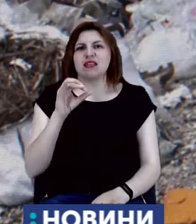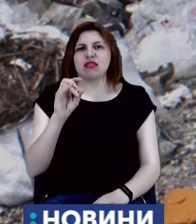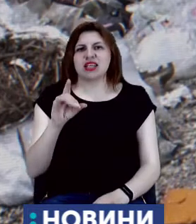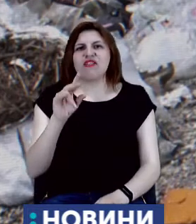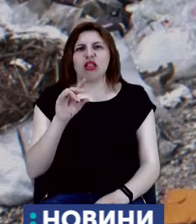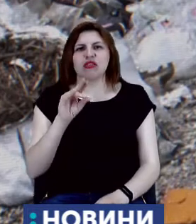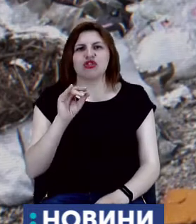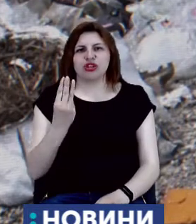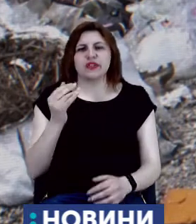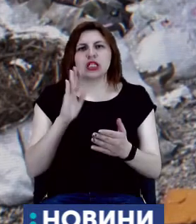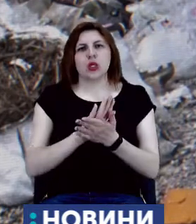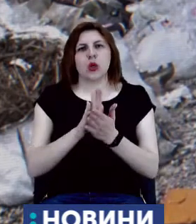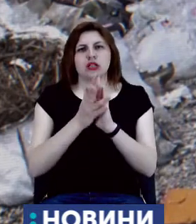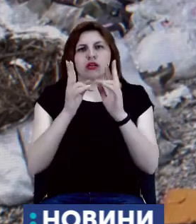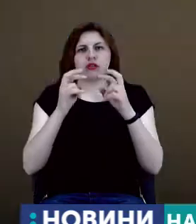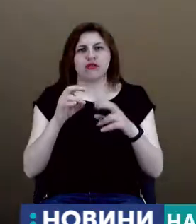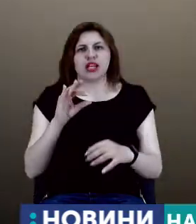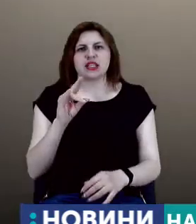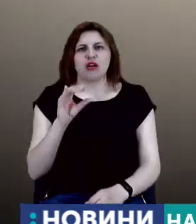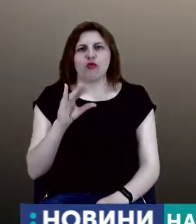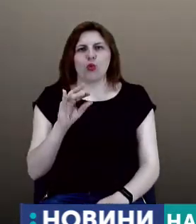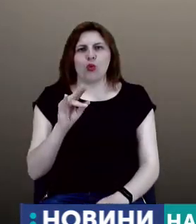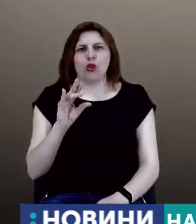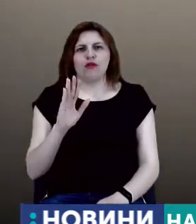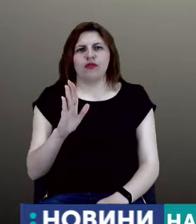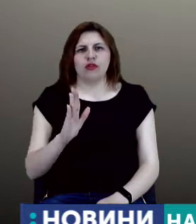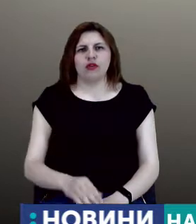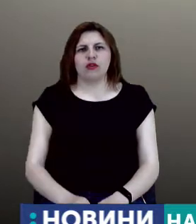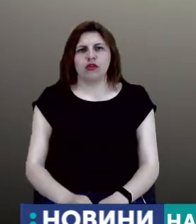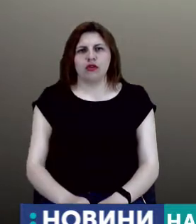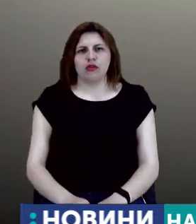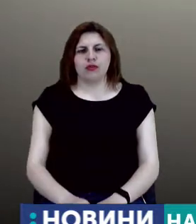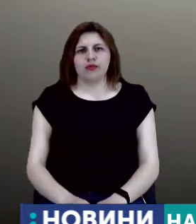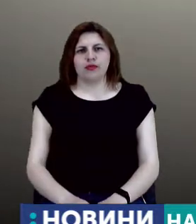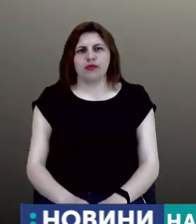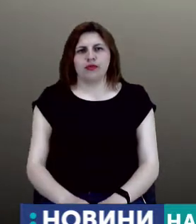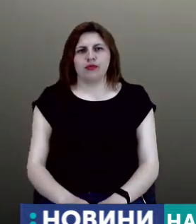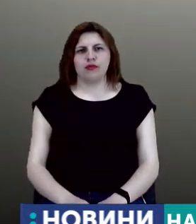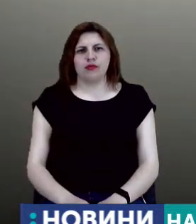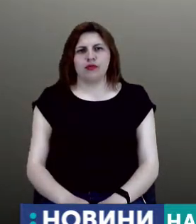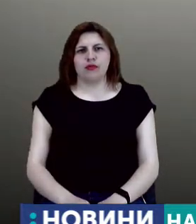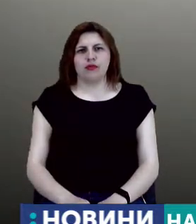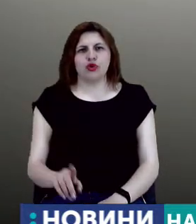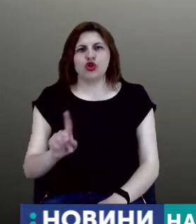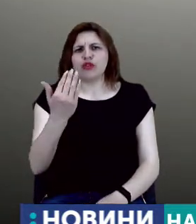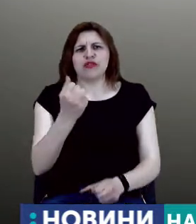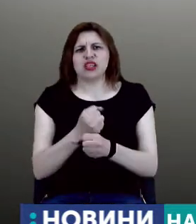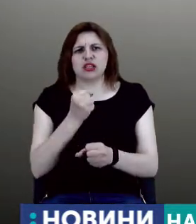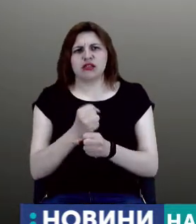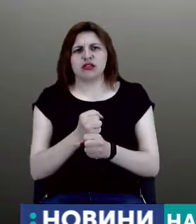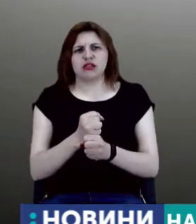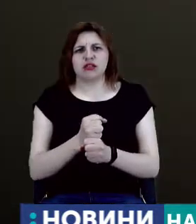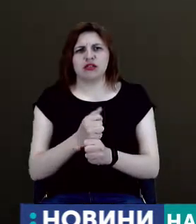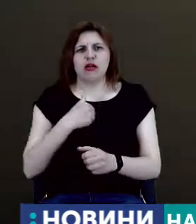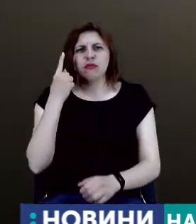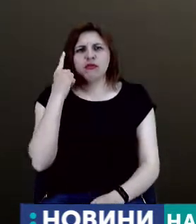розбирався Владислав Уколов. Здорово, мужики. Що ви робите? Я розумію, ти що,